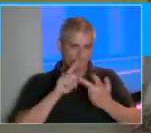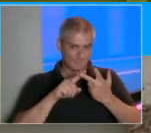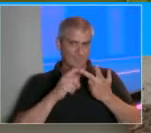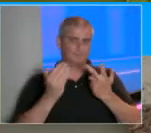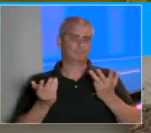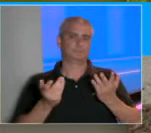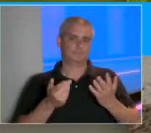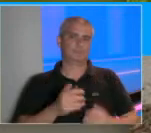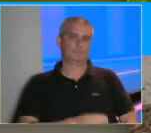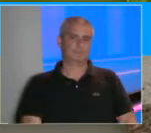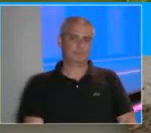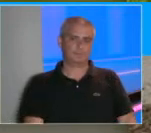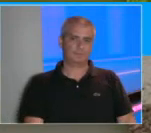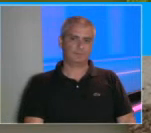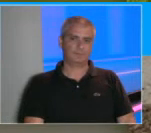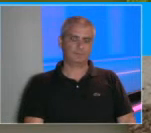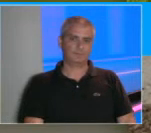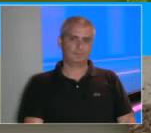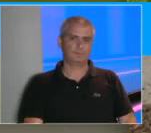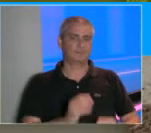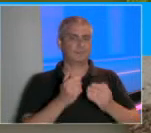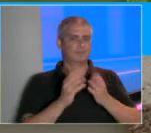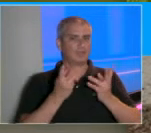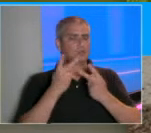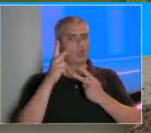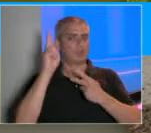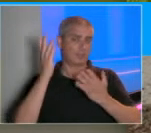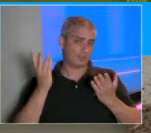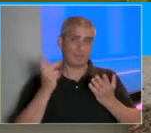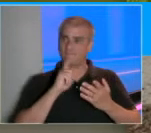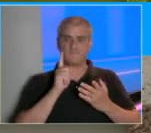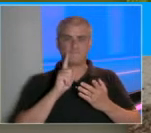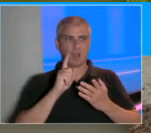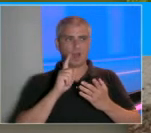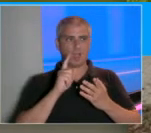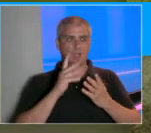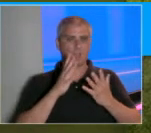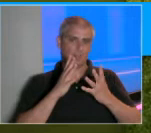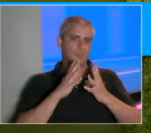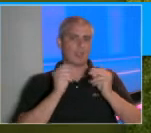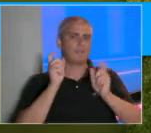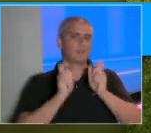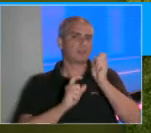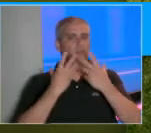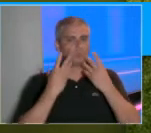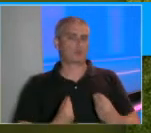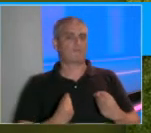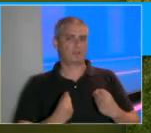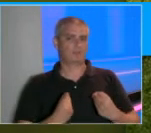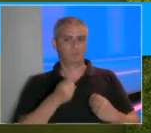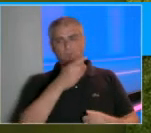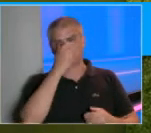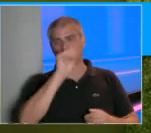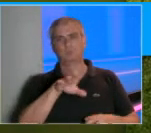לפקולטאות, לאוניברסיטאות, לפתיחת שערים ליותר ויותר מתמחים, ולא נאבד אנשים טובים